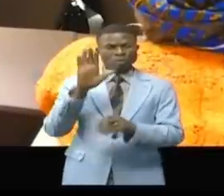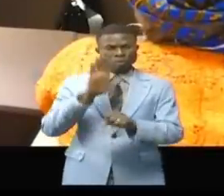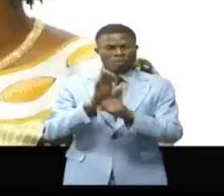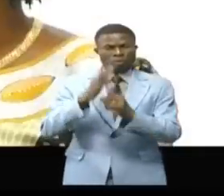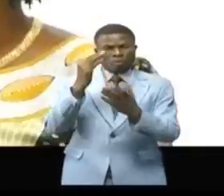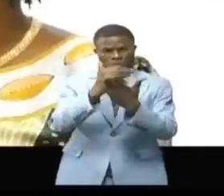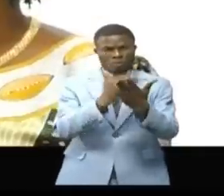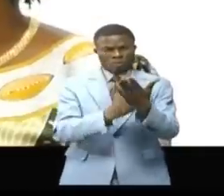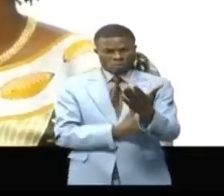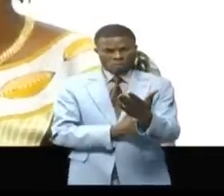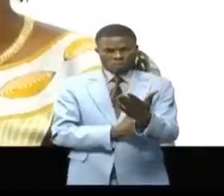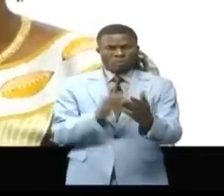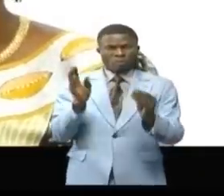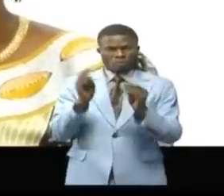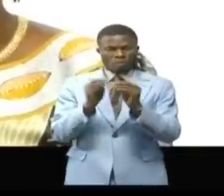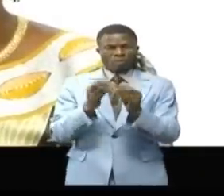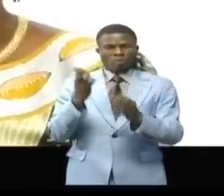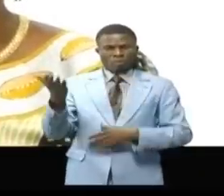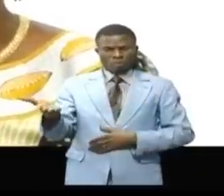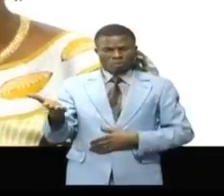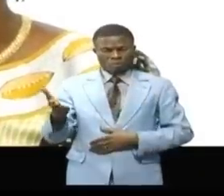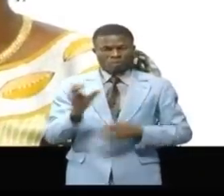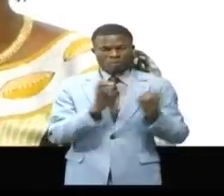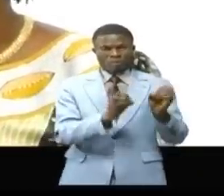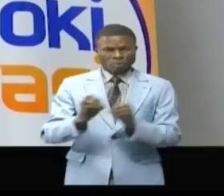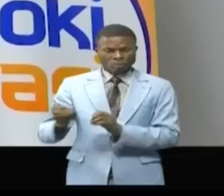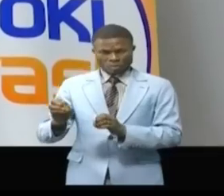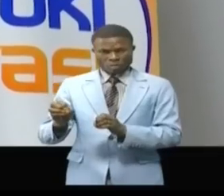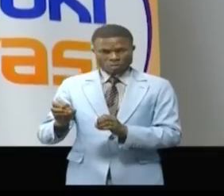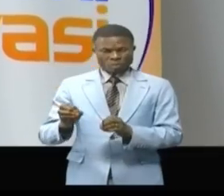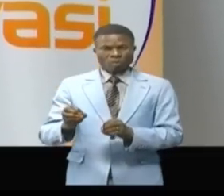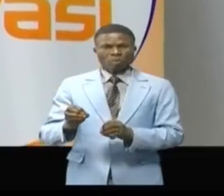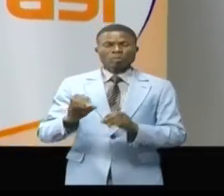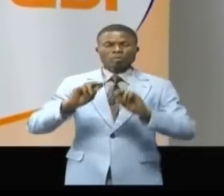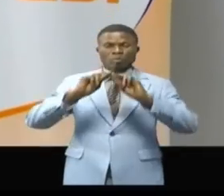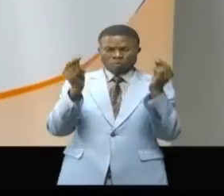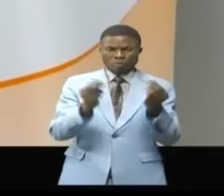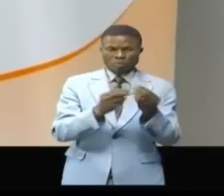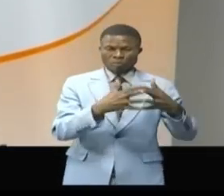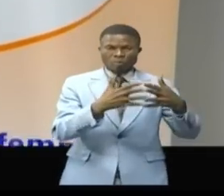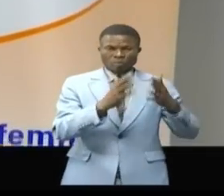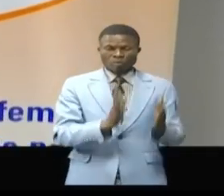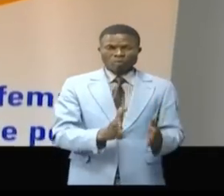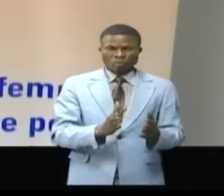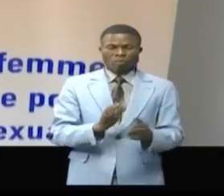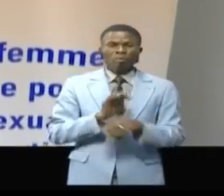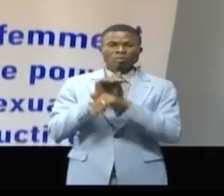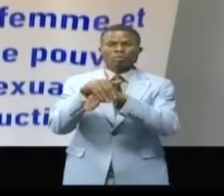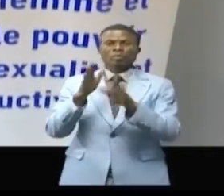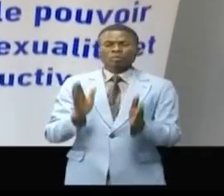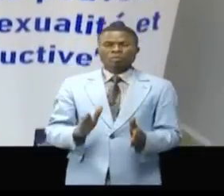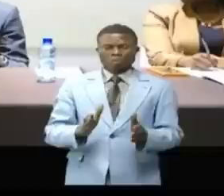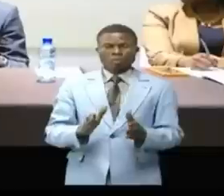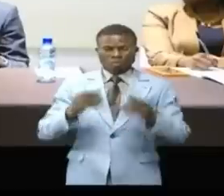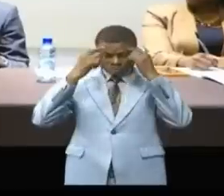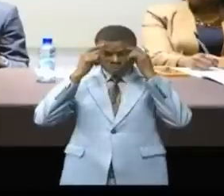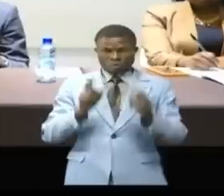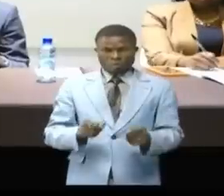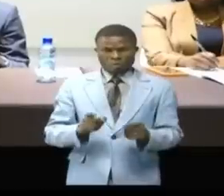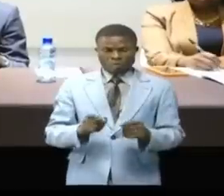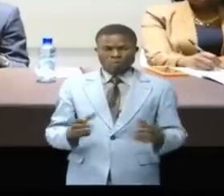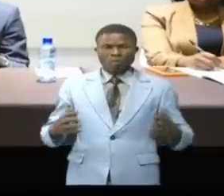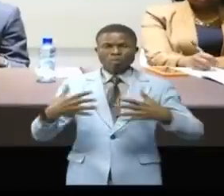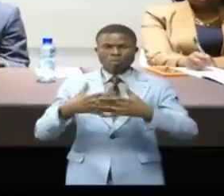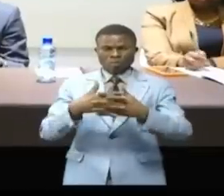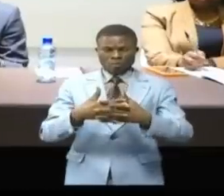formulées à l'issue de cette table ronde organisée entre l'AIPAS et ses partenaires. Les participants ont convenu de